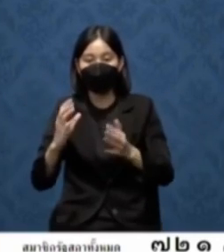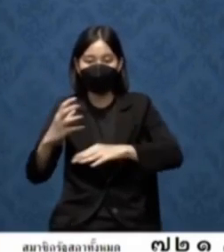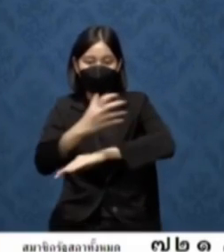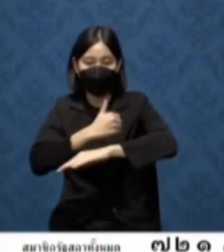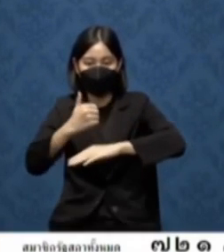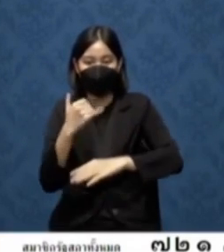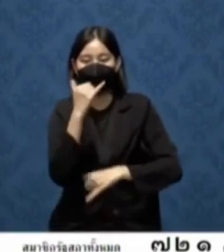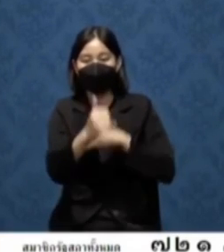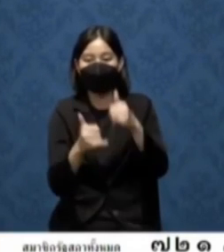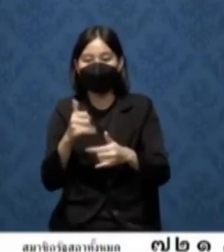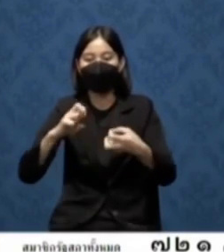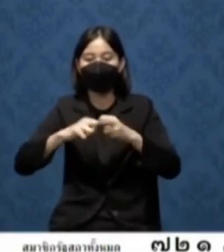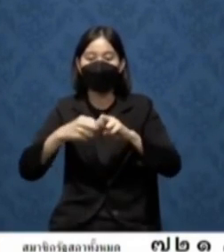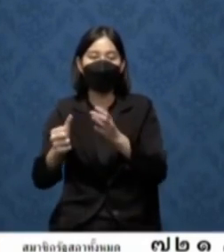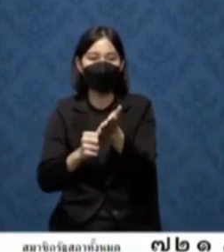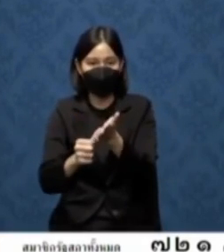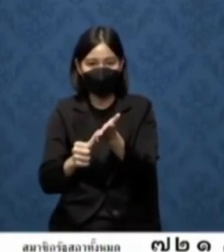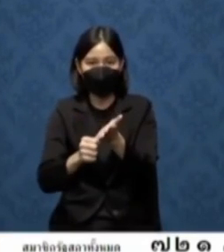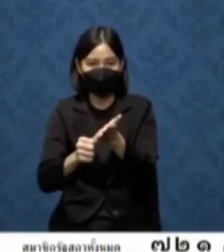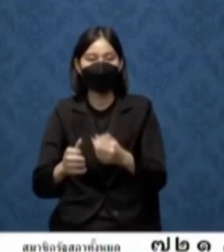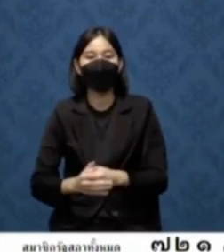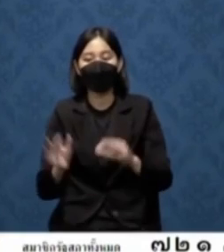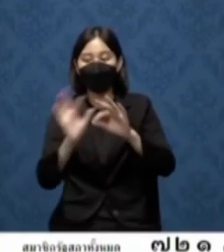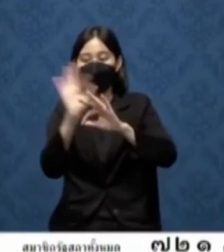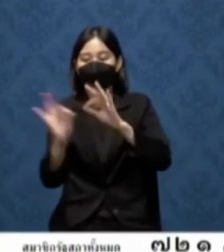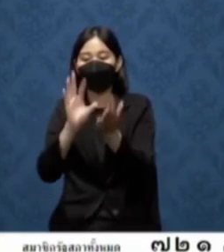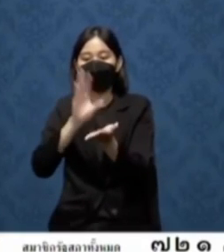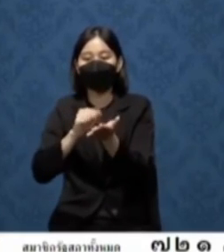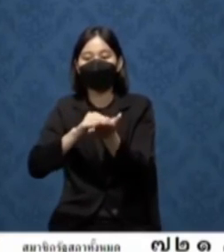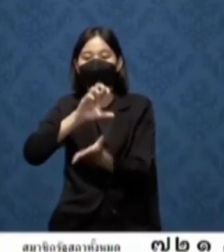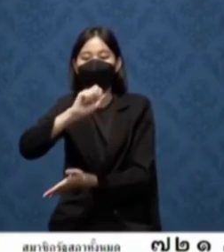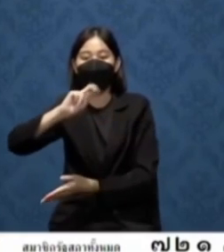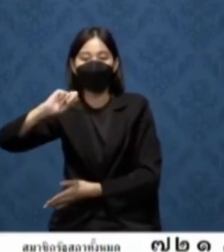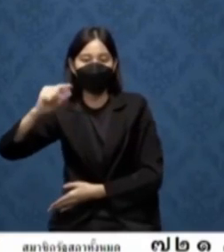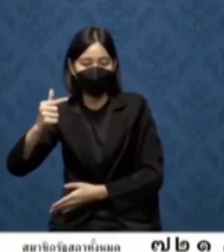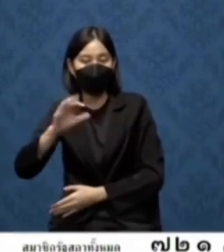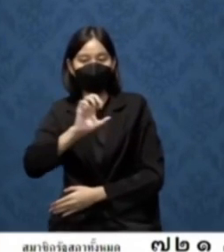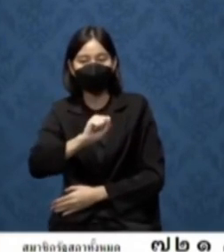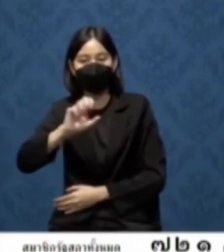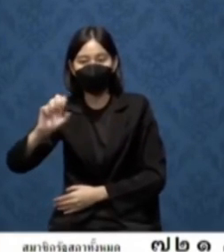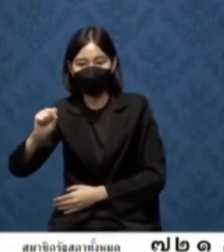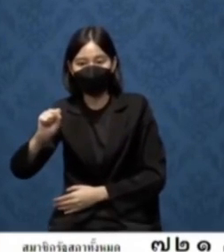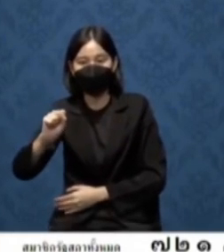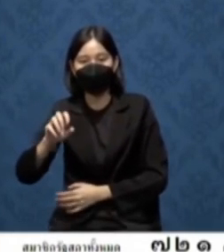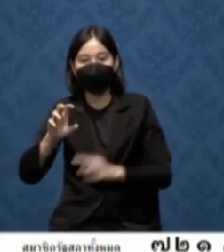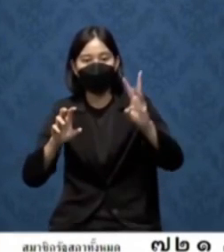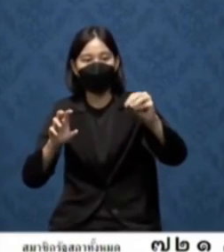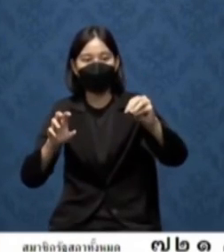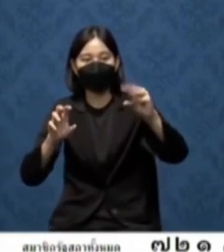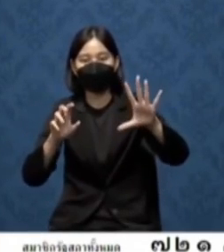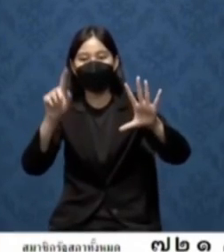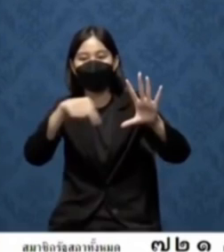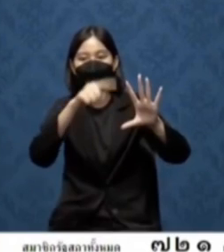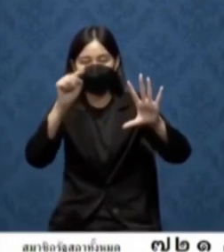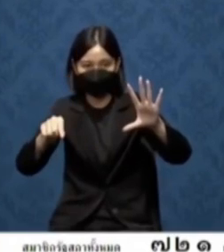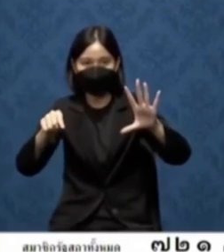ไปแก้ปัญหาจากข้อมูลสำนักงานประธานสภาผู้แทนราษฎรร้อยละ65ของ